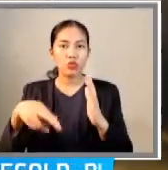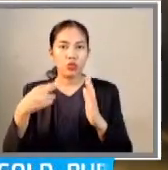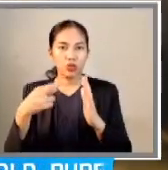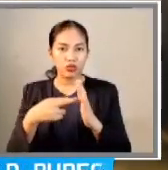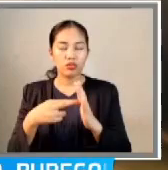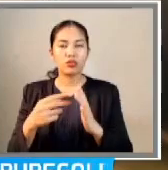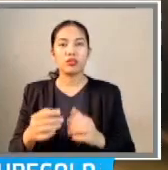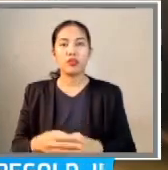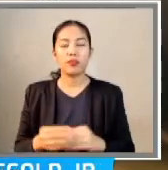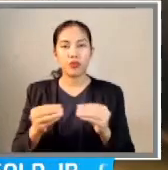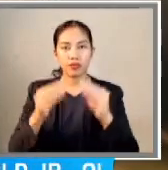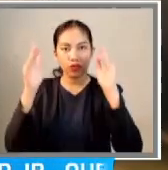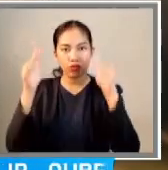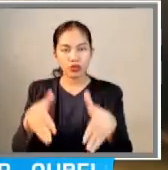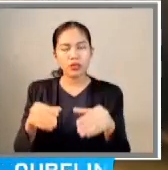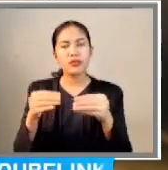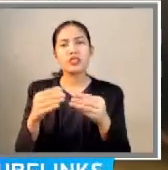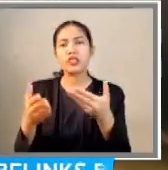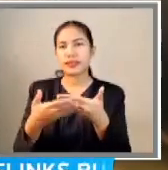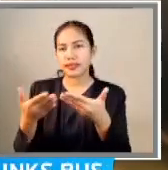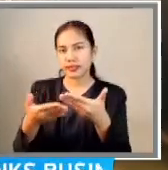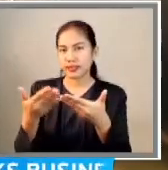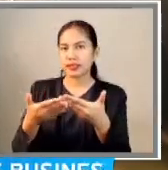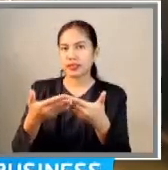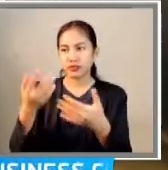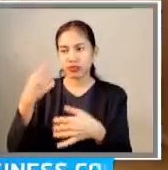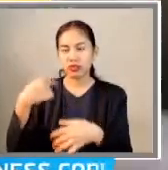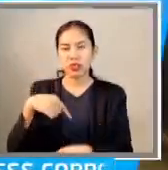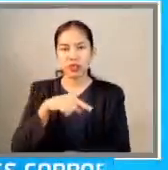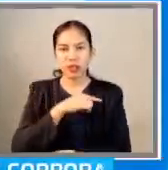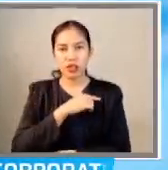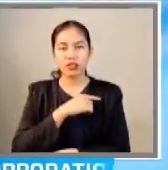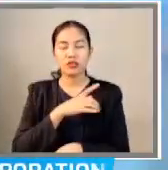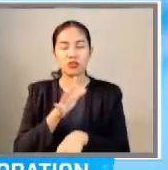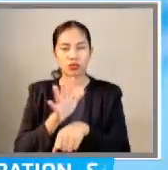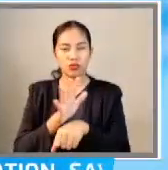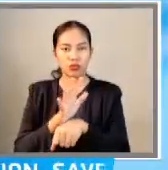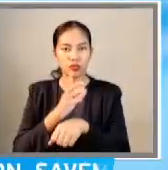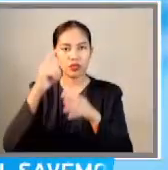becomes easier for all of us to do a film like this.